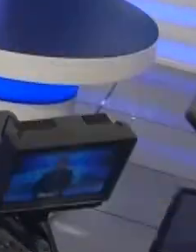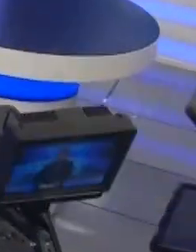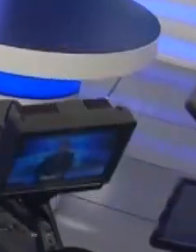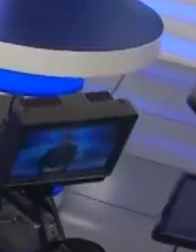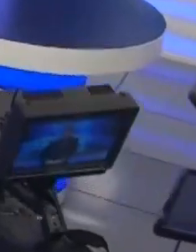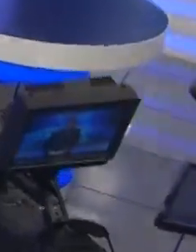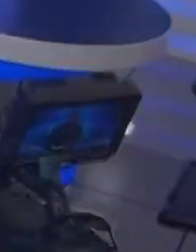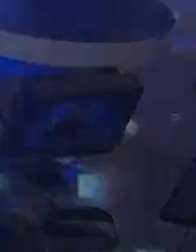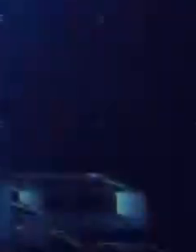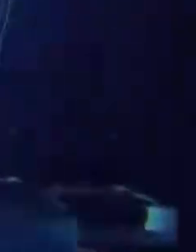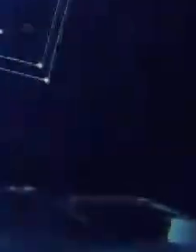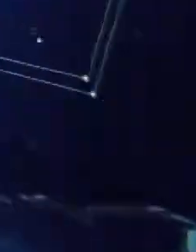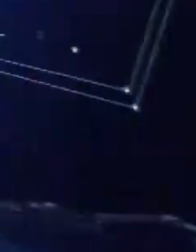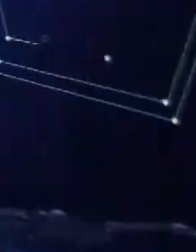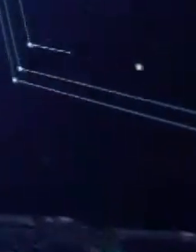свидания